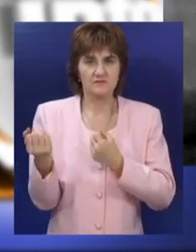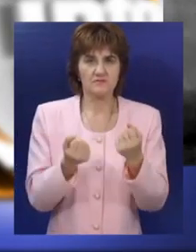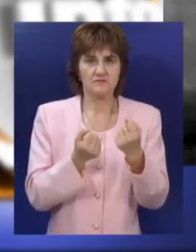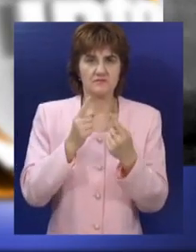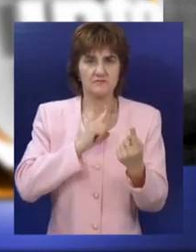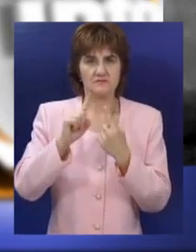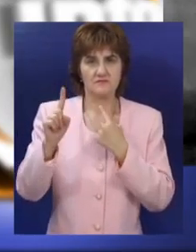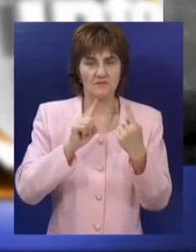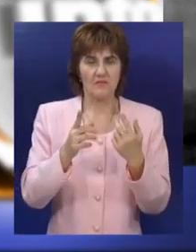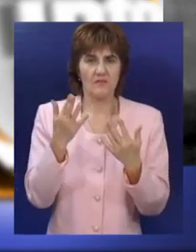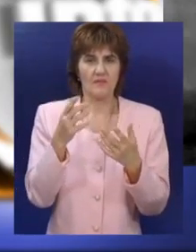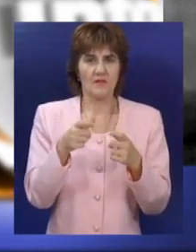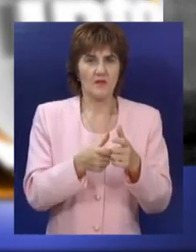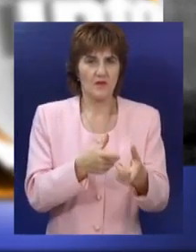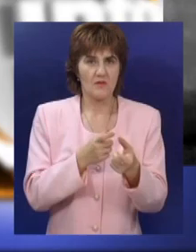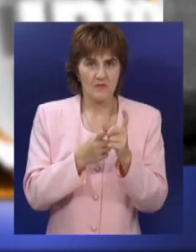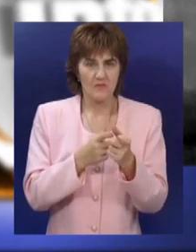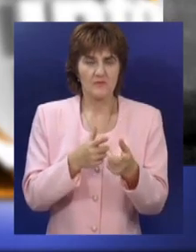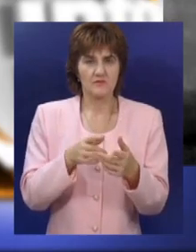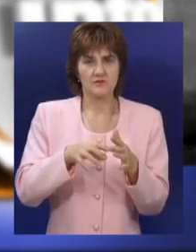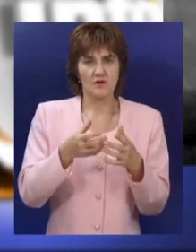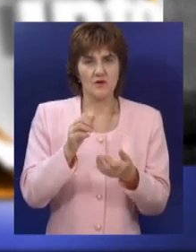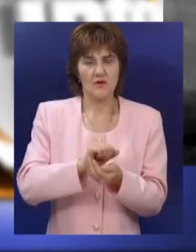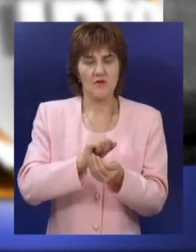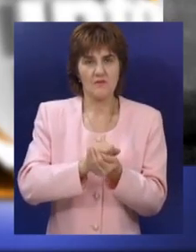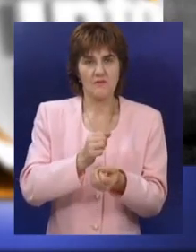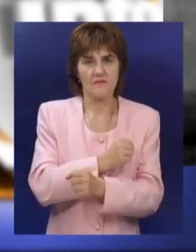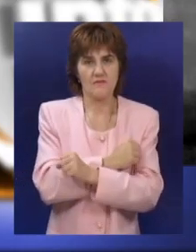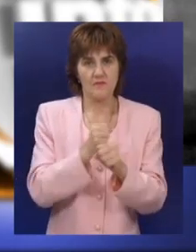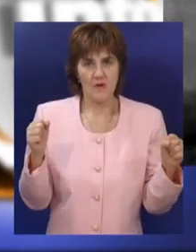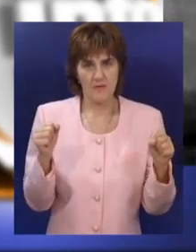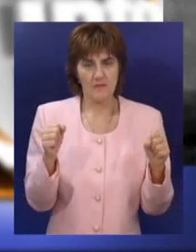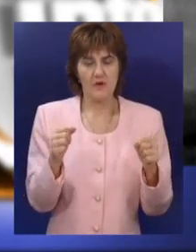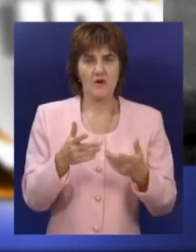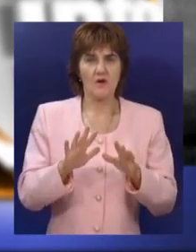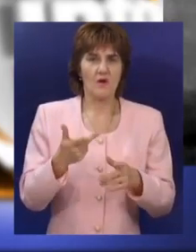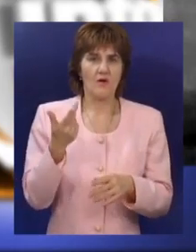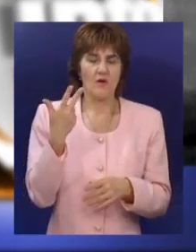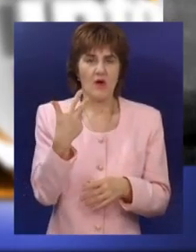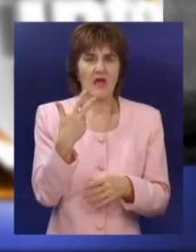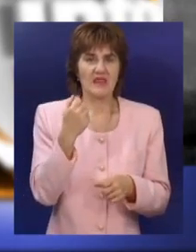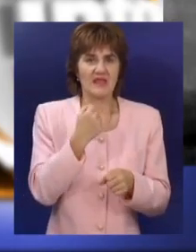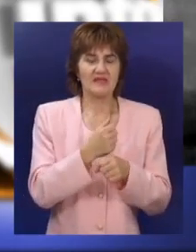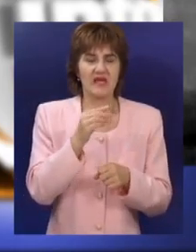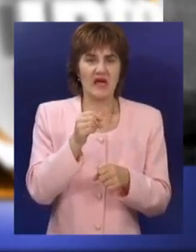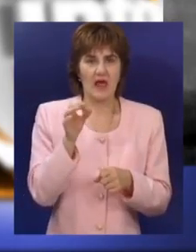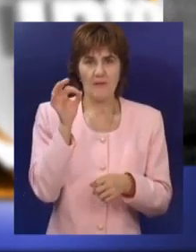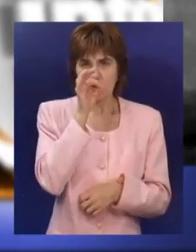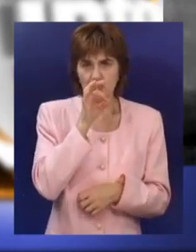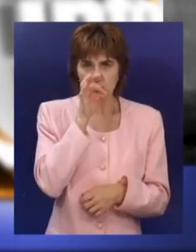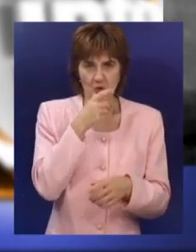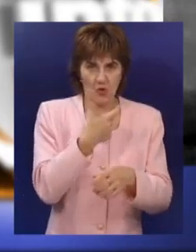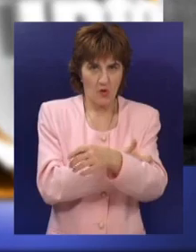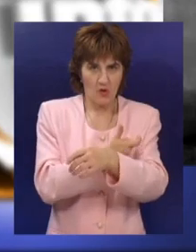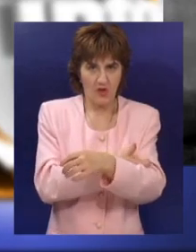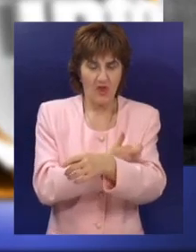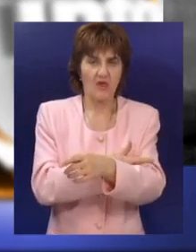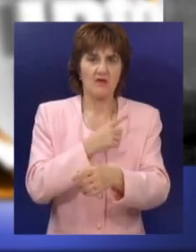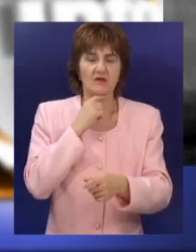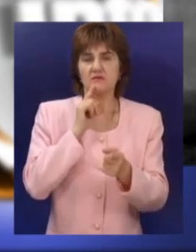više komada vatrenog oružja i municije, ručna bomba, oko 30 grama opojne droge kokain, veća količina novca